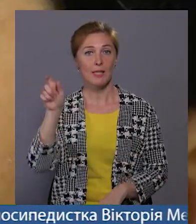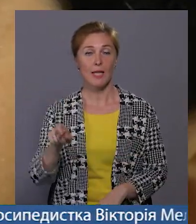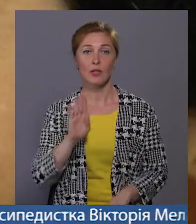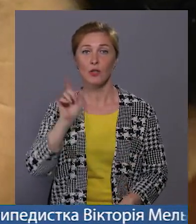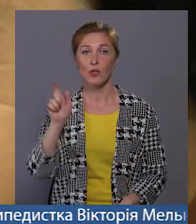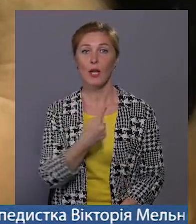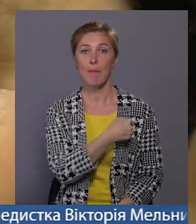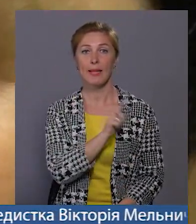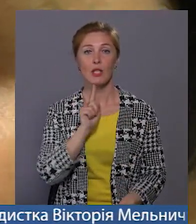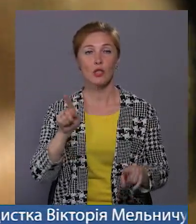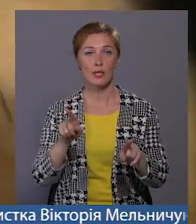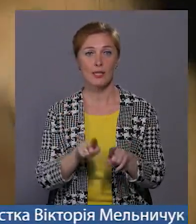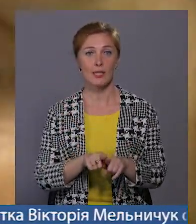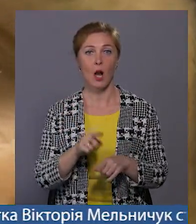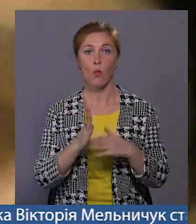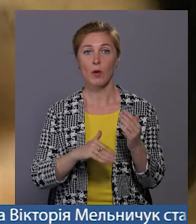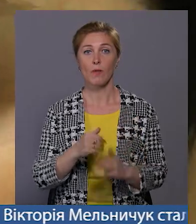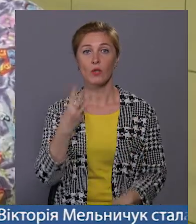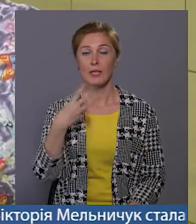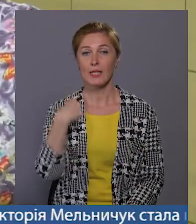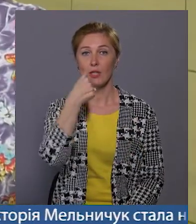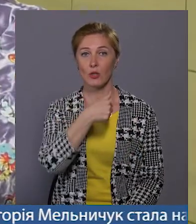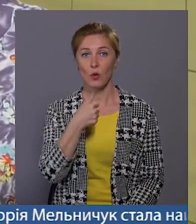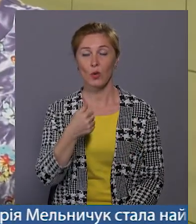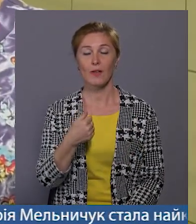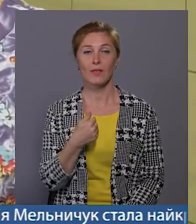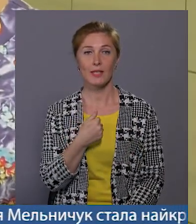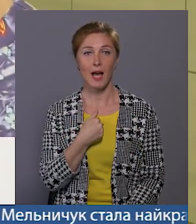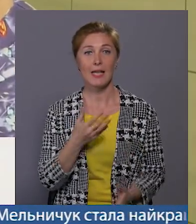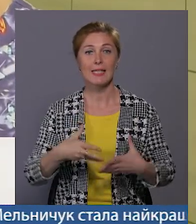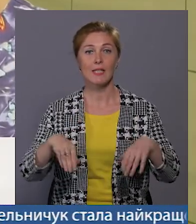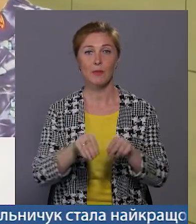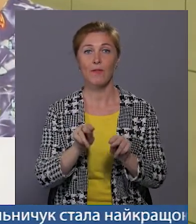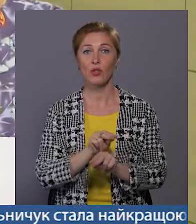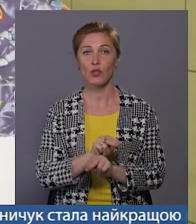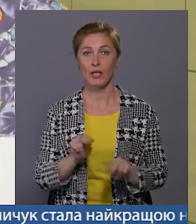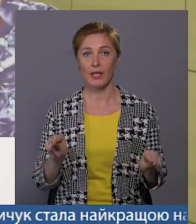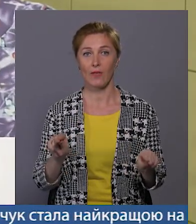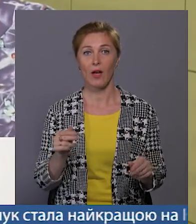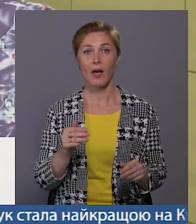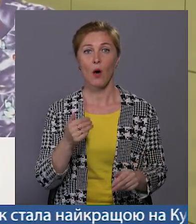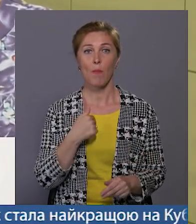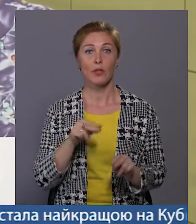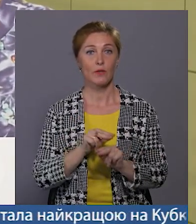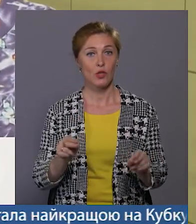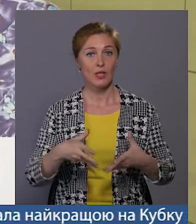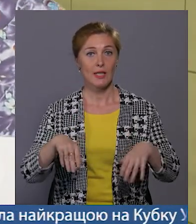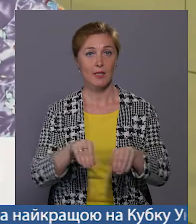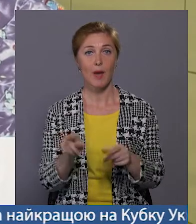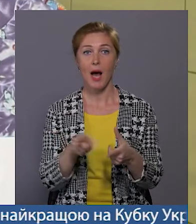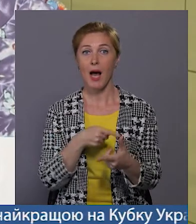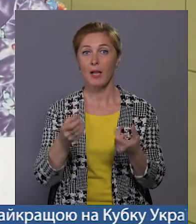медична сестра. У професії вона майже 30 років. Я з сім'ї вчителів. У мене вчительська сім'я, але просто я